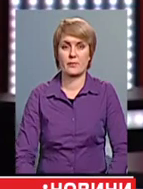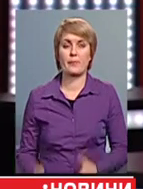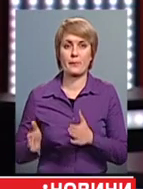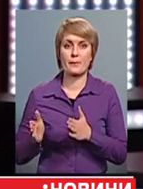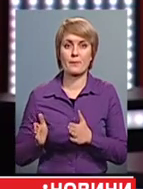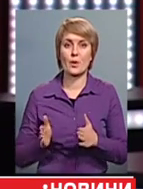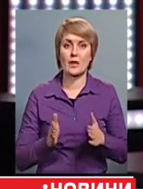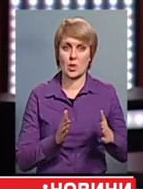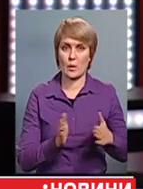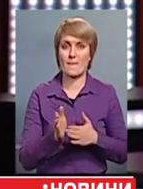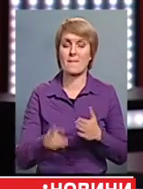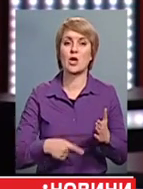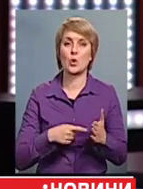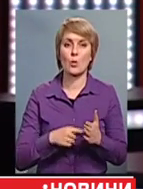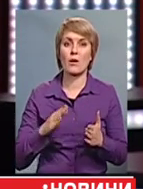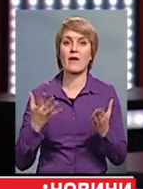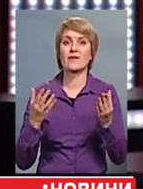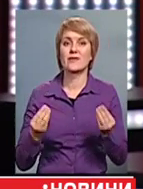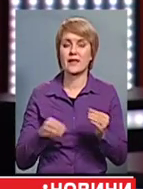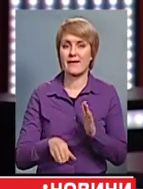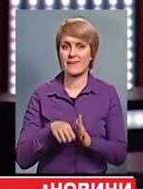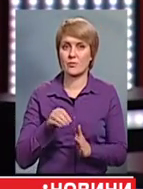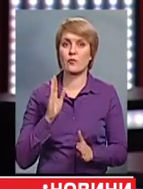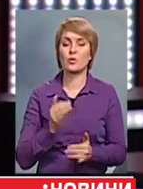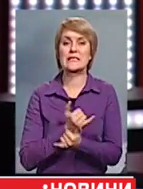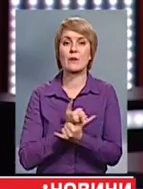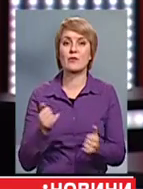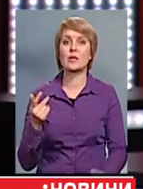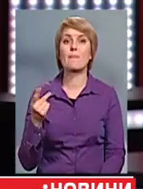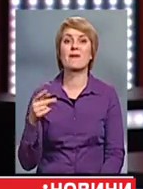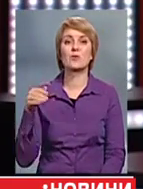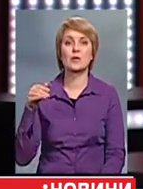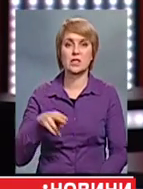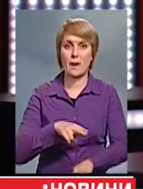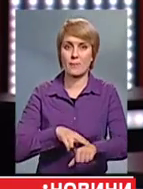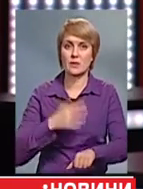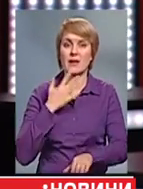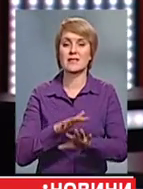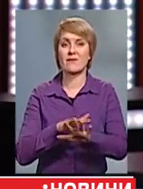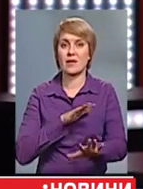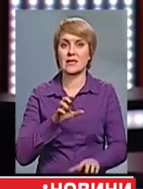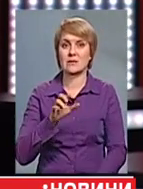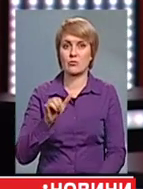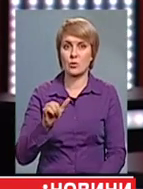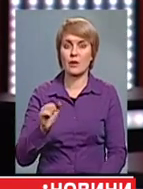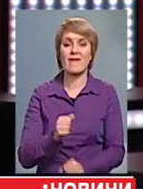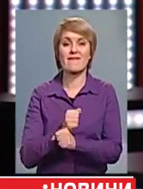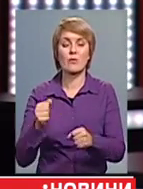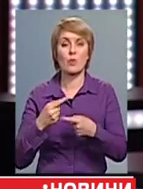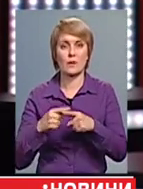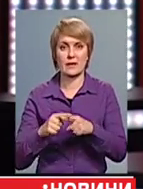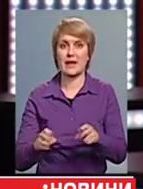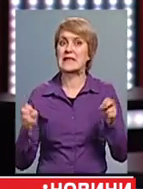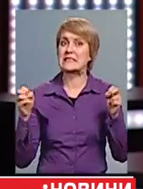Порядок Маріуполя в день виборів будуть забезпечувати 1500 поліцейських, Нацгвардія, СБУ та вибухотехніки. Загроза диверсії в